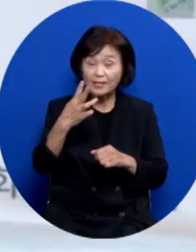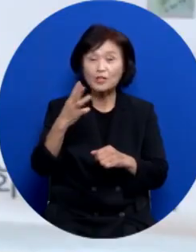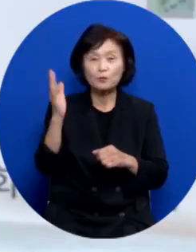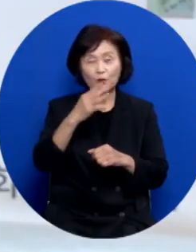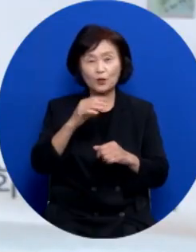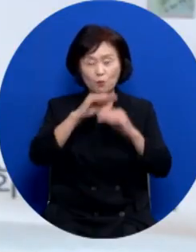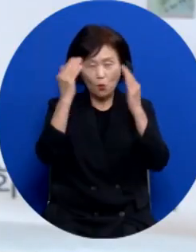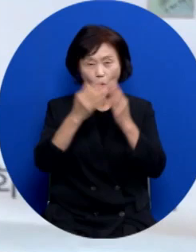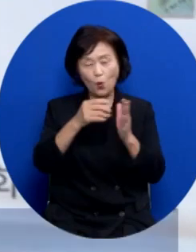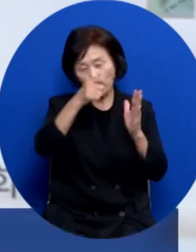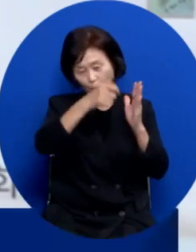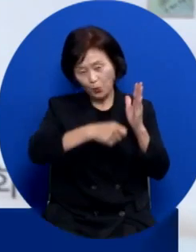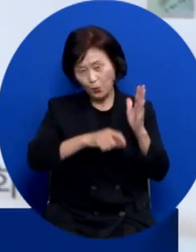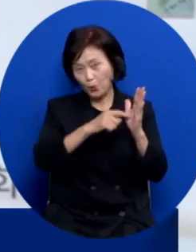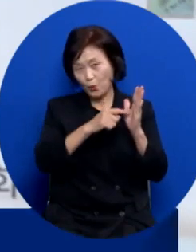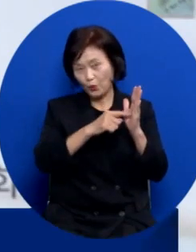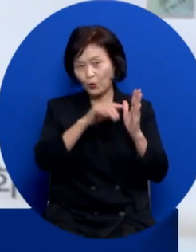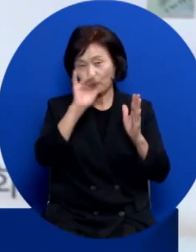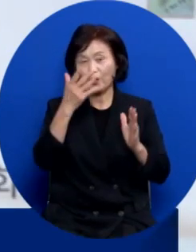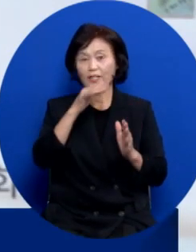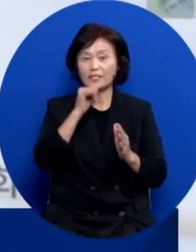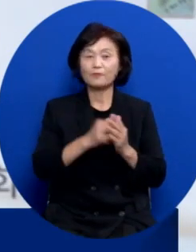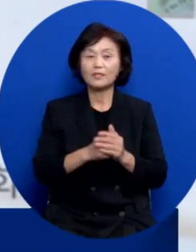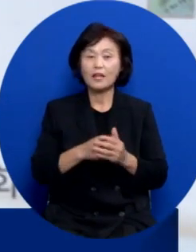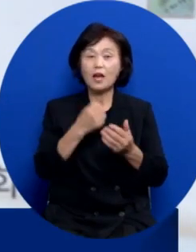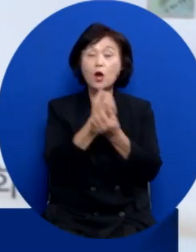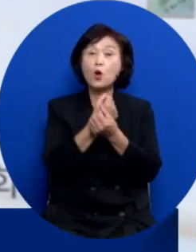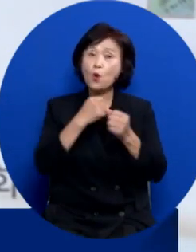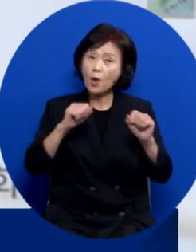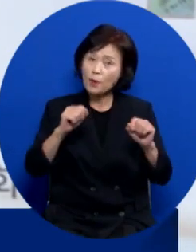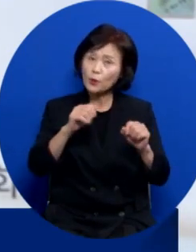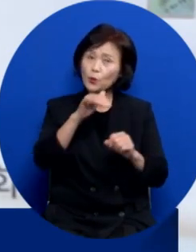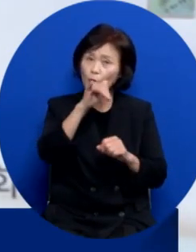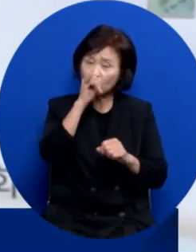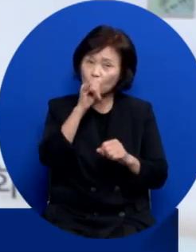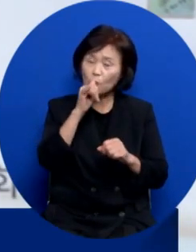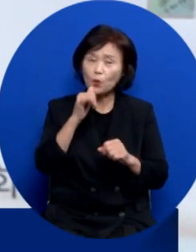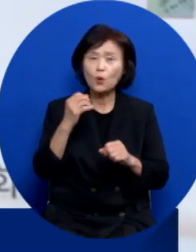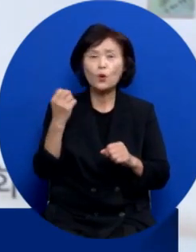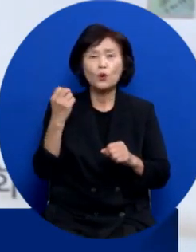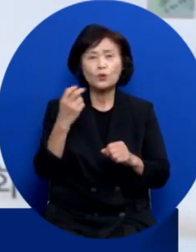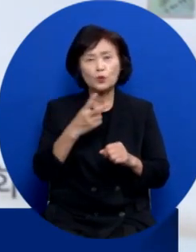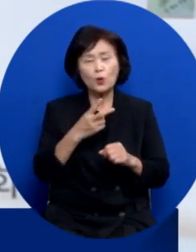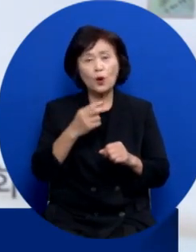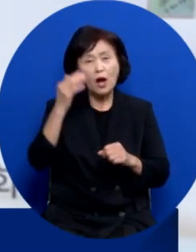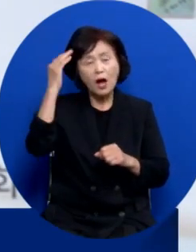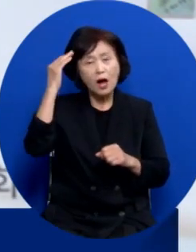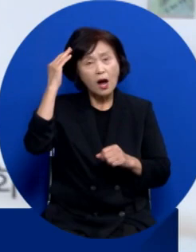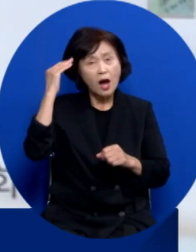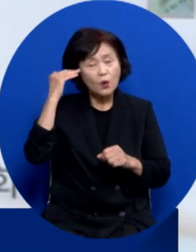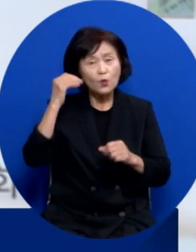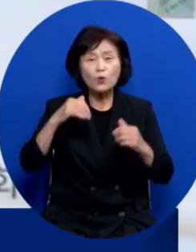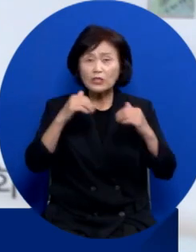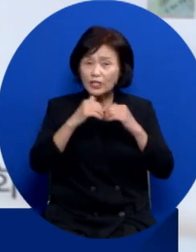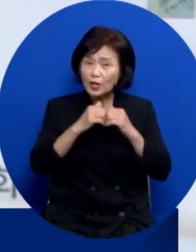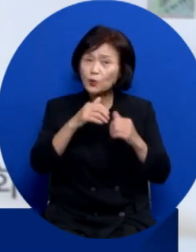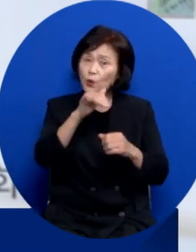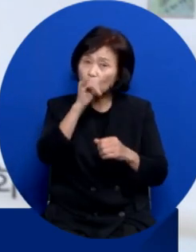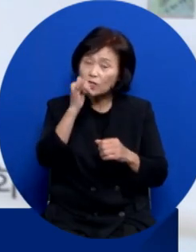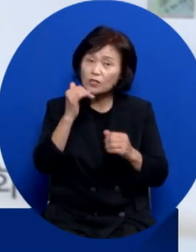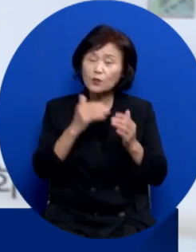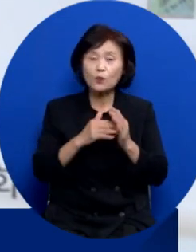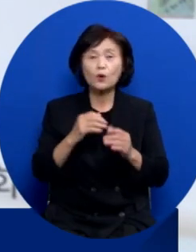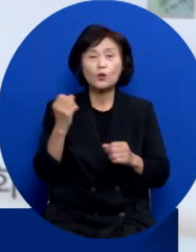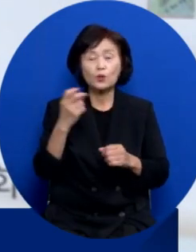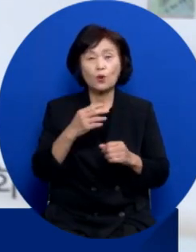그런 그 격변기가 많았잖아요. 해방 광복도 일어났고 또 한국전쟁도 일어나고 그다음에